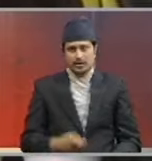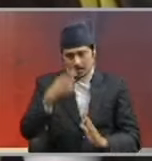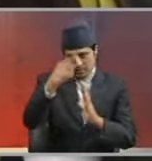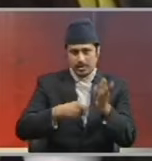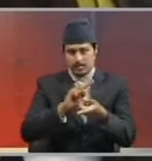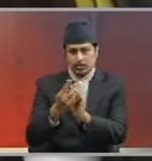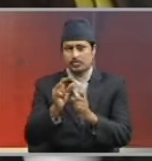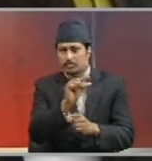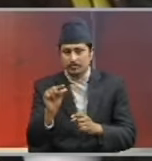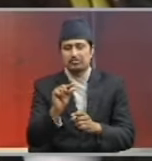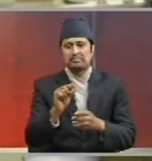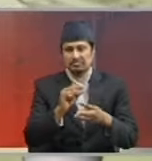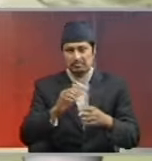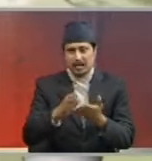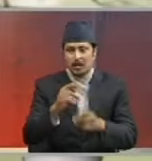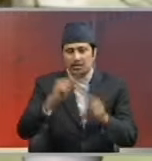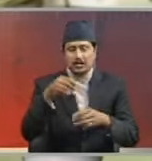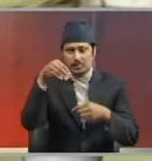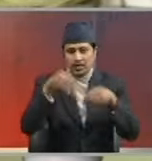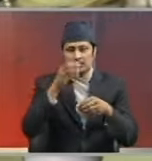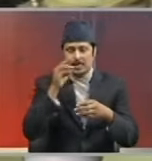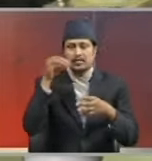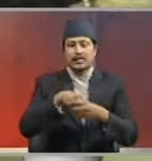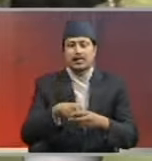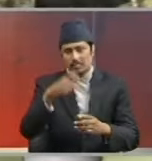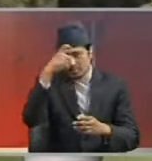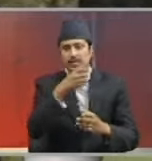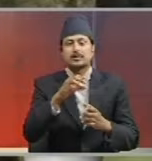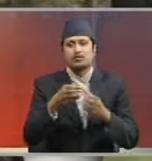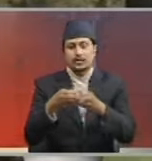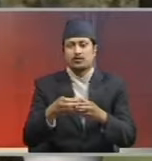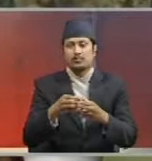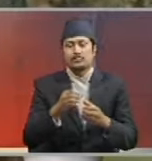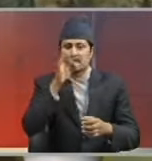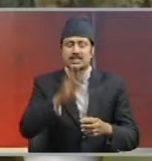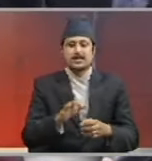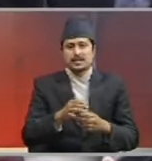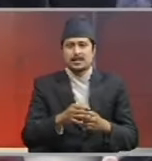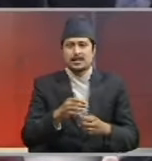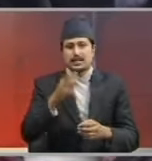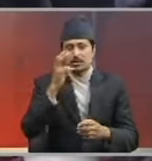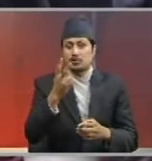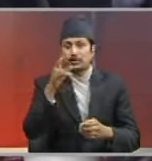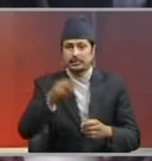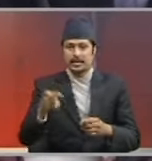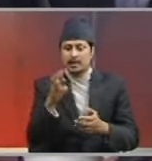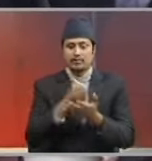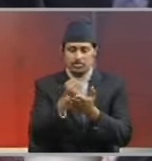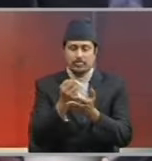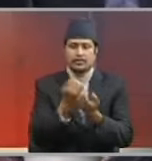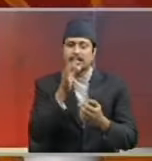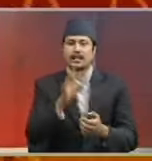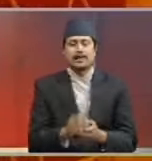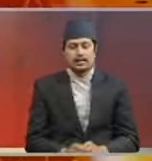संविधान संशोधन बिना कुनै पनि निर्वाचनमा सहभागी नहुने मधेसी मोर्चाको निष्कर्ष संशोधनको पक्षमा दुई तिहाई पुर्याउन पहल गर्ने